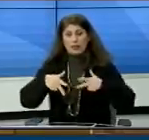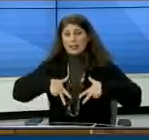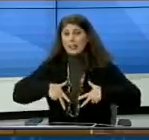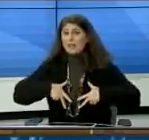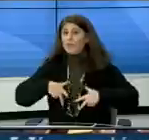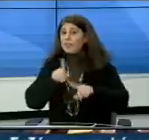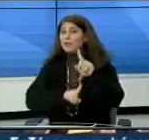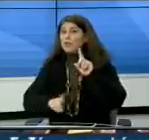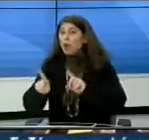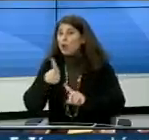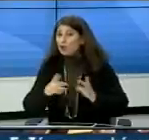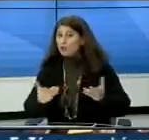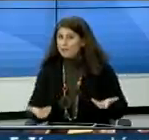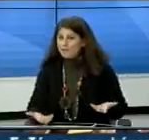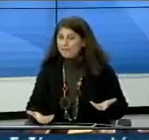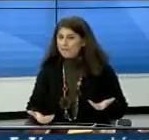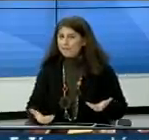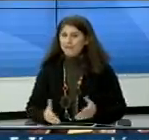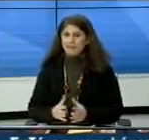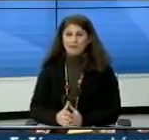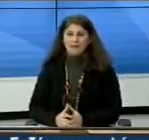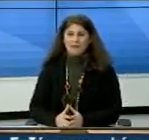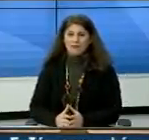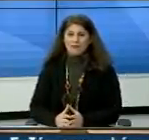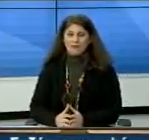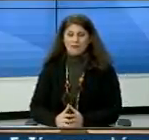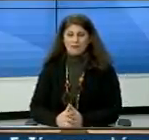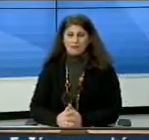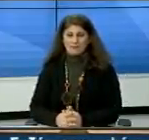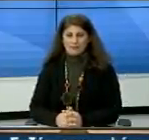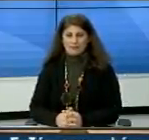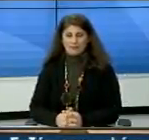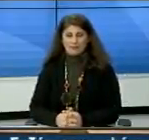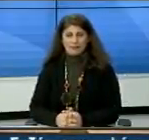ποιος? Ποιος?